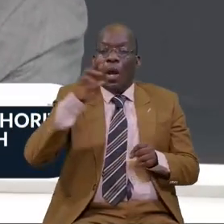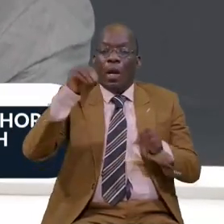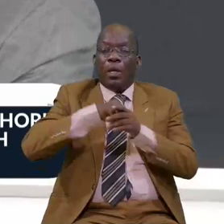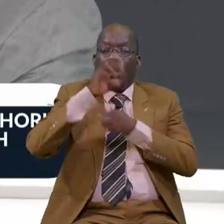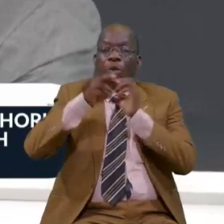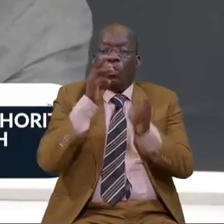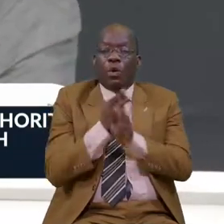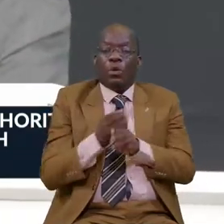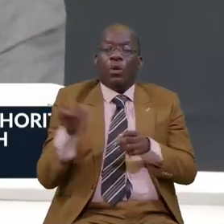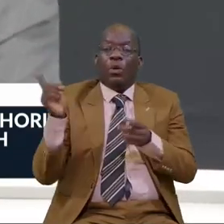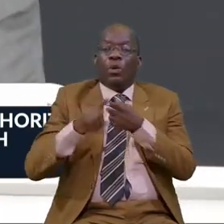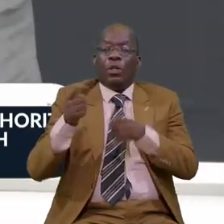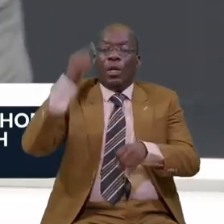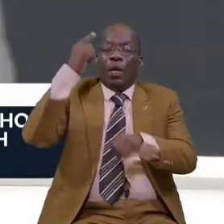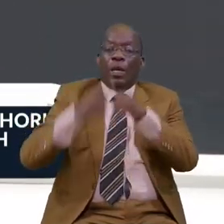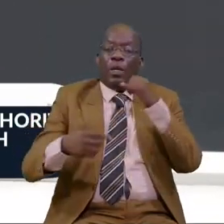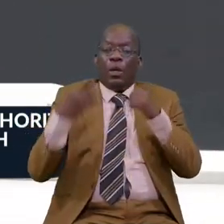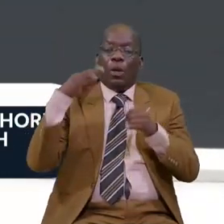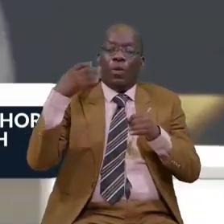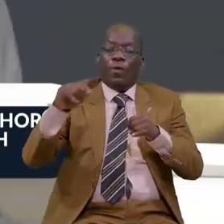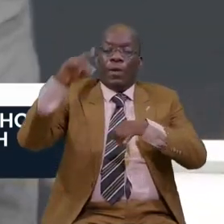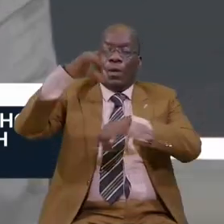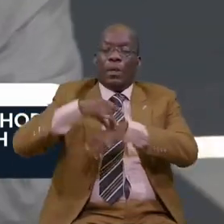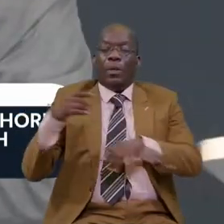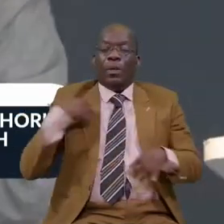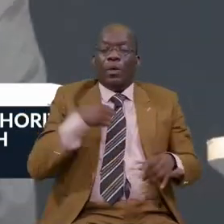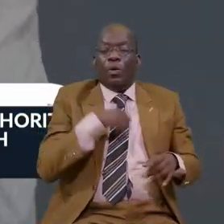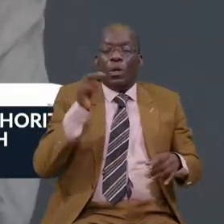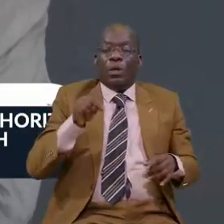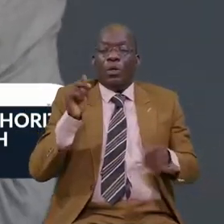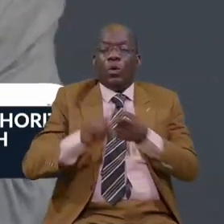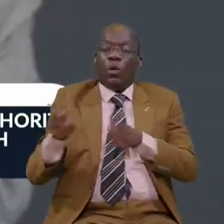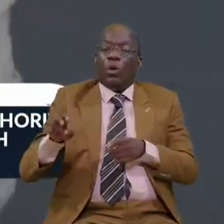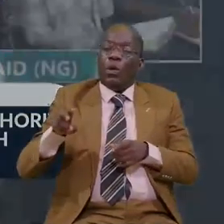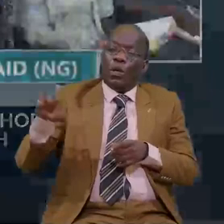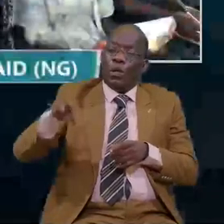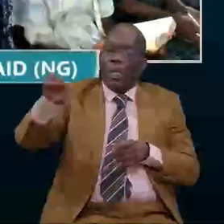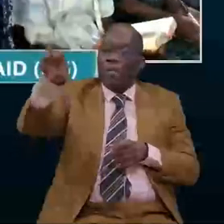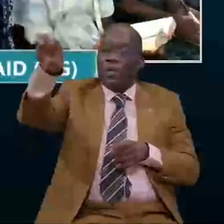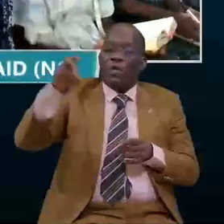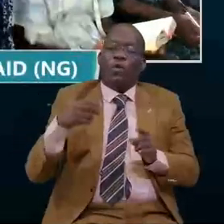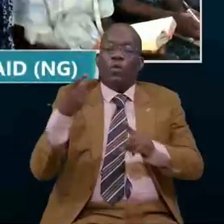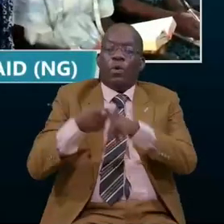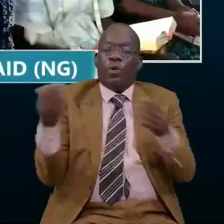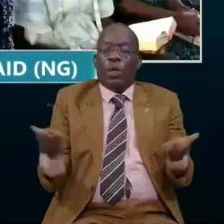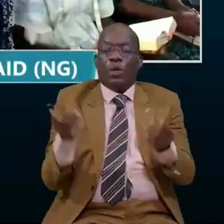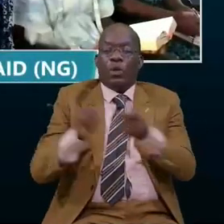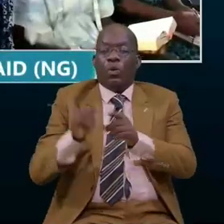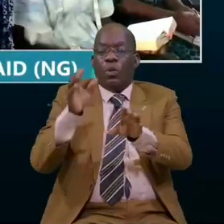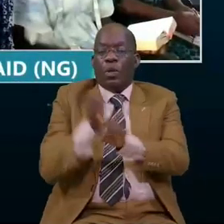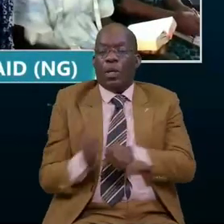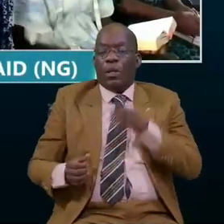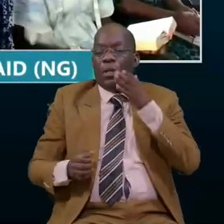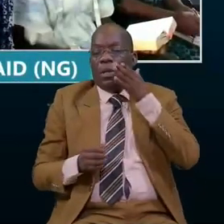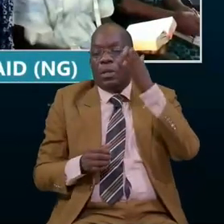Jésus, le roi, destiné à Sion, possédant l'autorité sur les extrémités de la terre. Pour